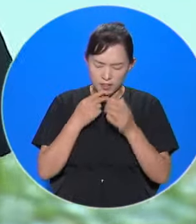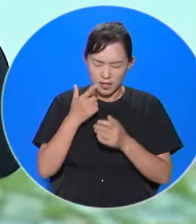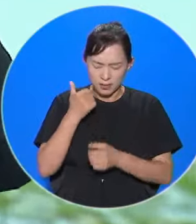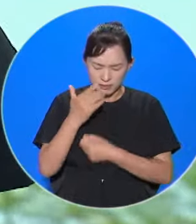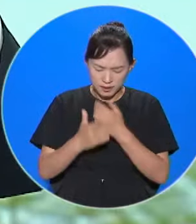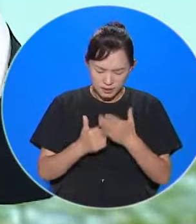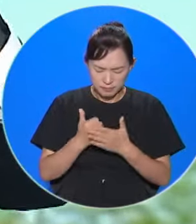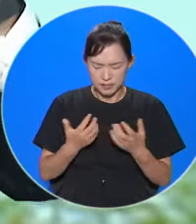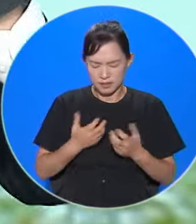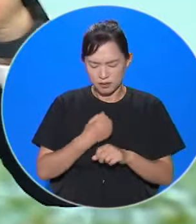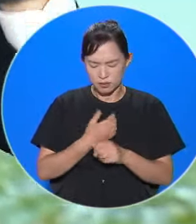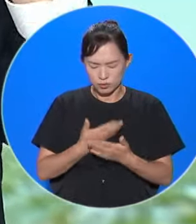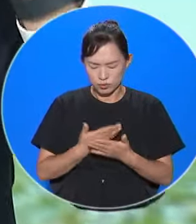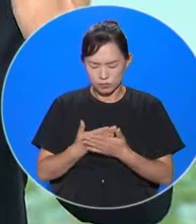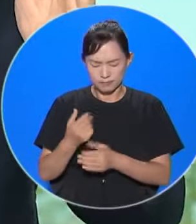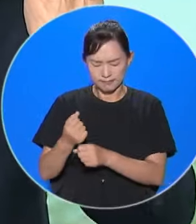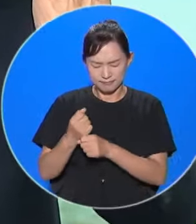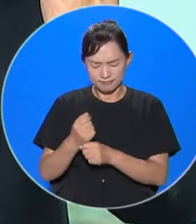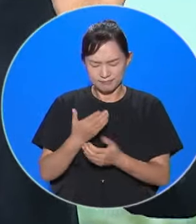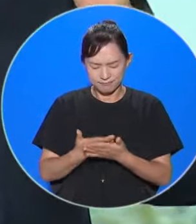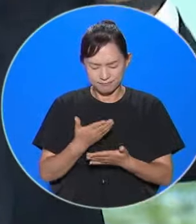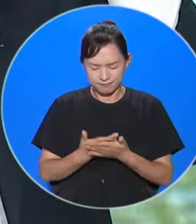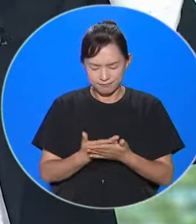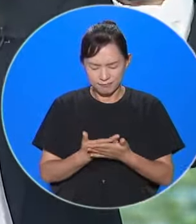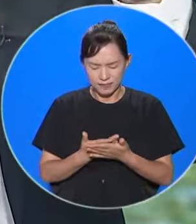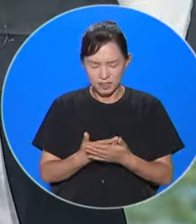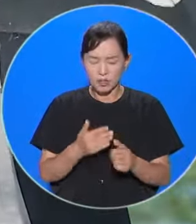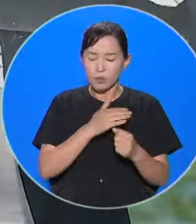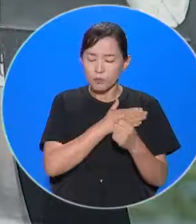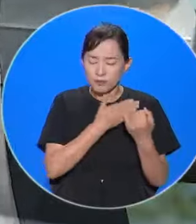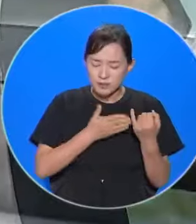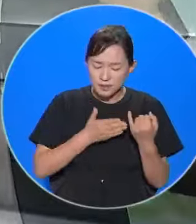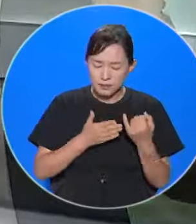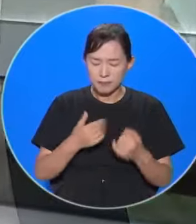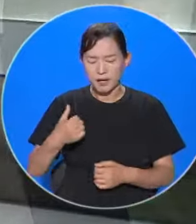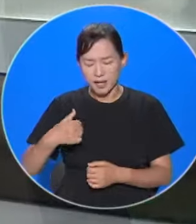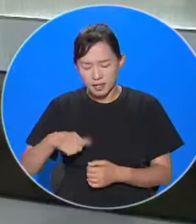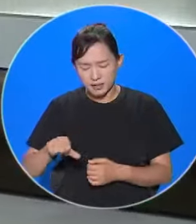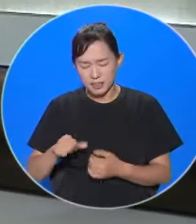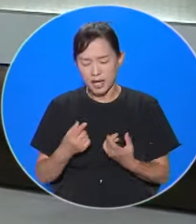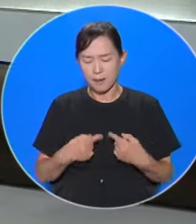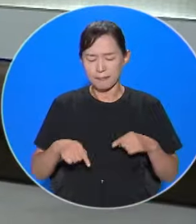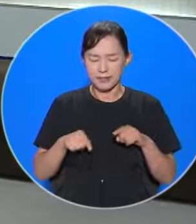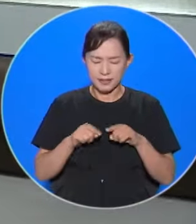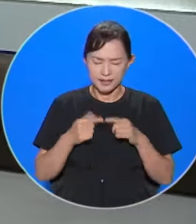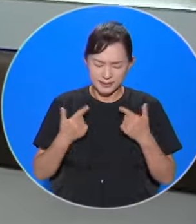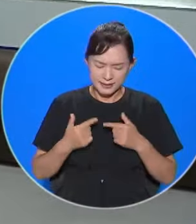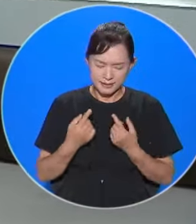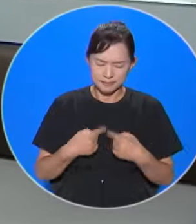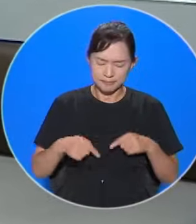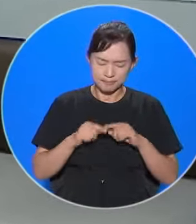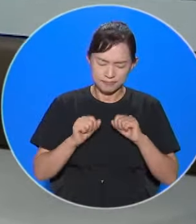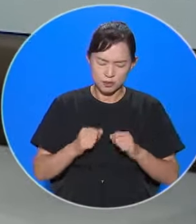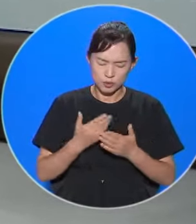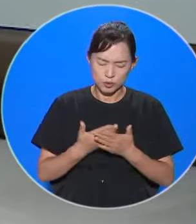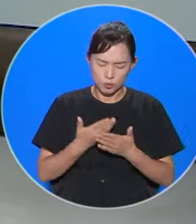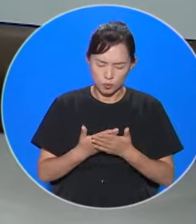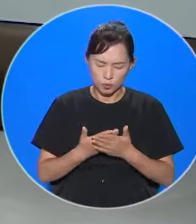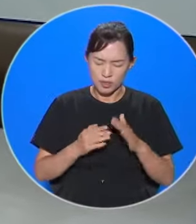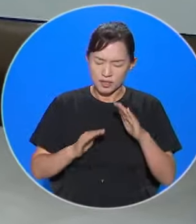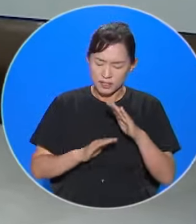하나님 역사하여 주시고 붙잡아 주시옵소서. 아멘. 우리 권사님 우리 아들 함께 늘 함께 하여 주시고 하나님 이